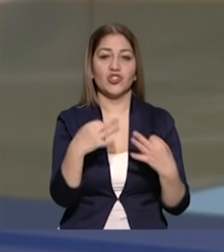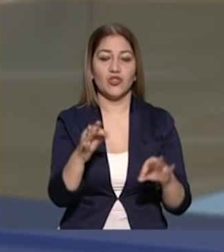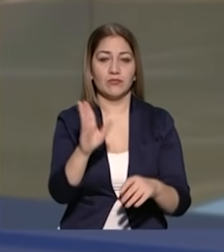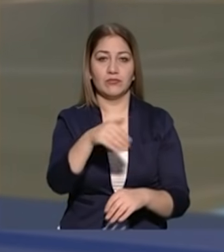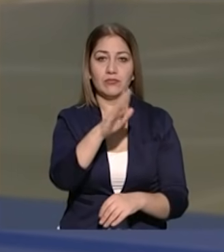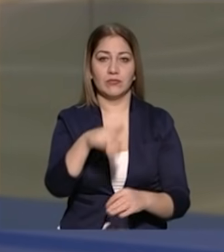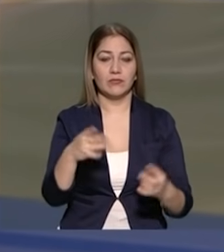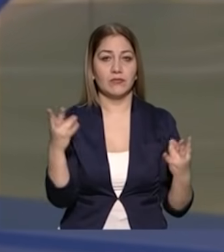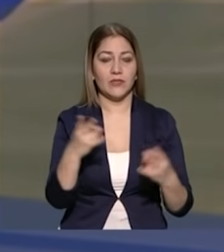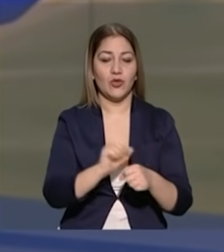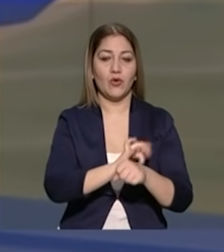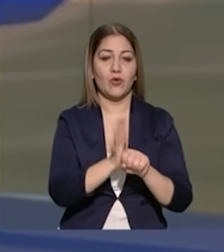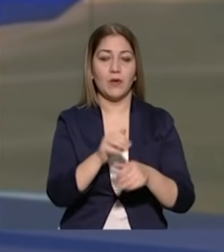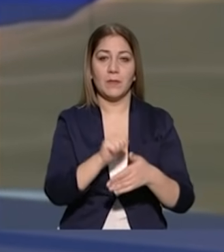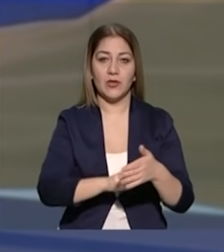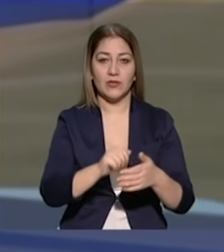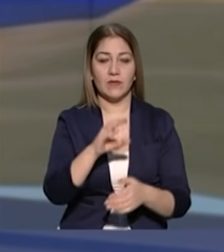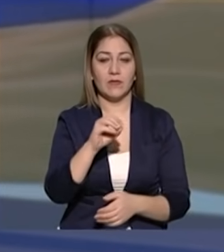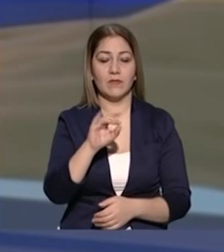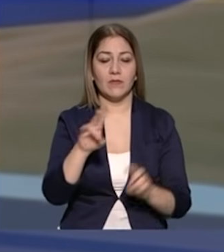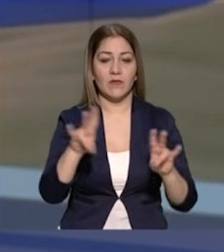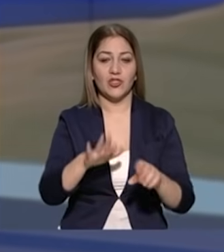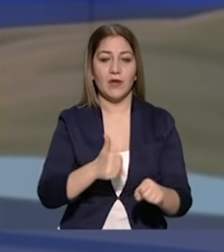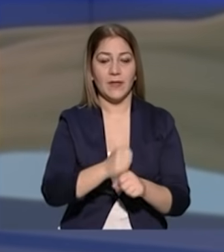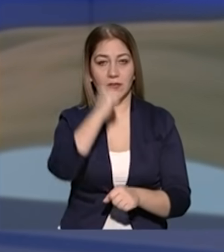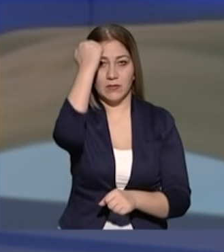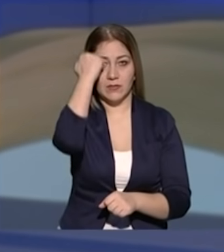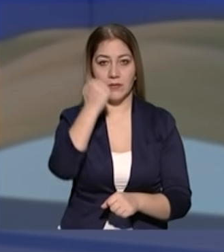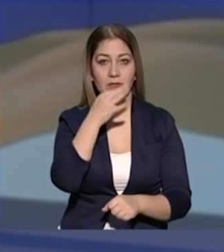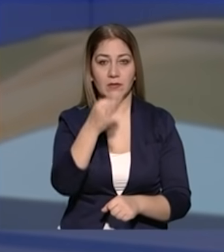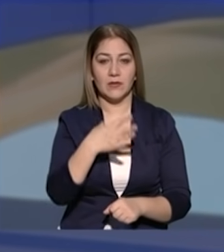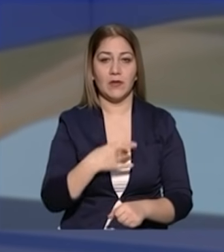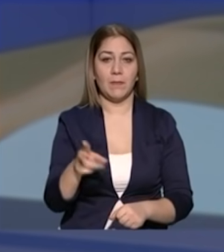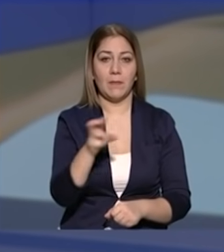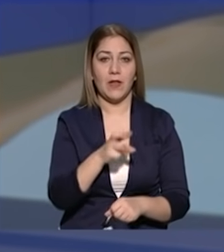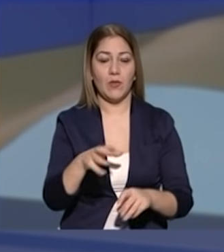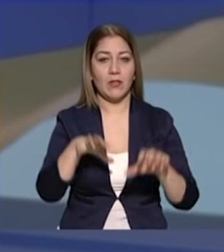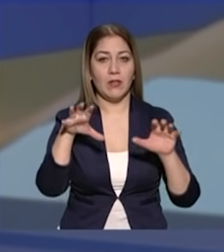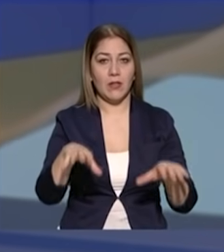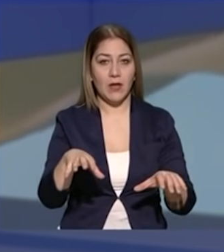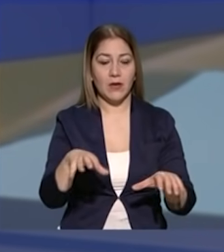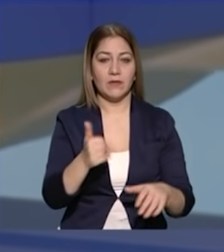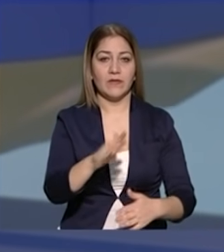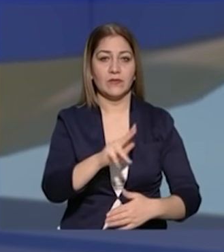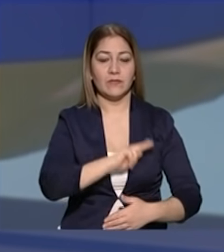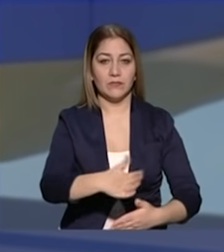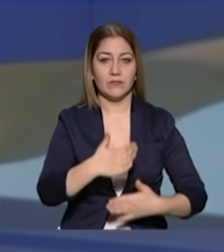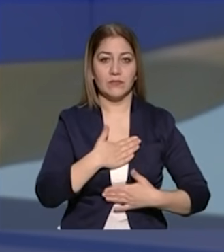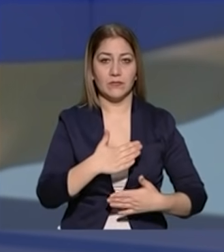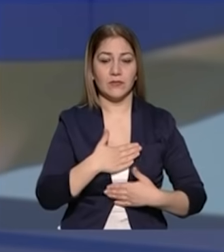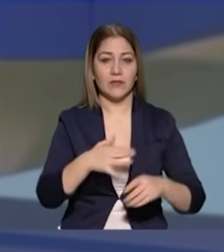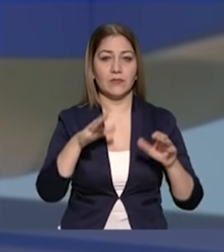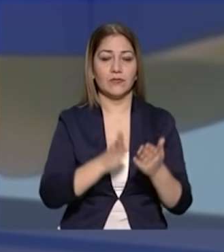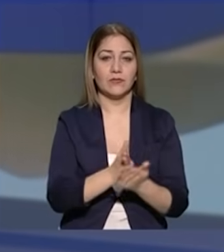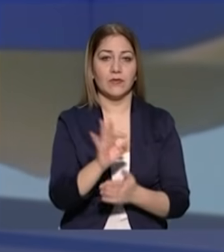կորոնավիրուսի պատճառով։ Փաշինյանն իր երախտագիտությունն է նաև հայտնել Բելարուսի նախագահին տարվա ընթացքում միության արդյունավետ և օգտակար